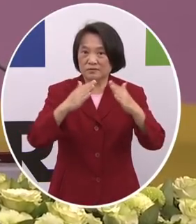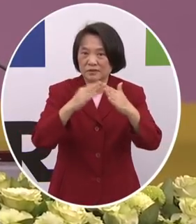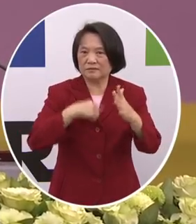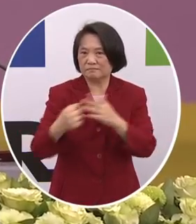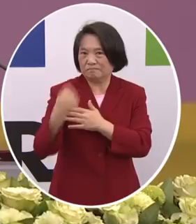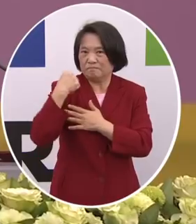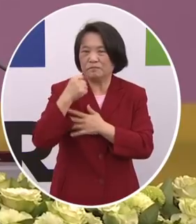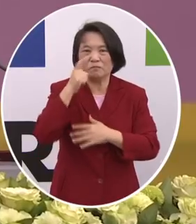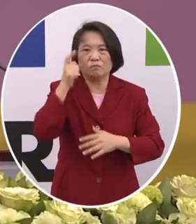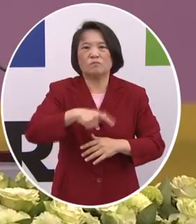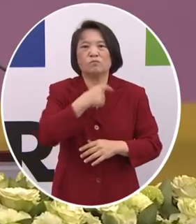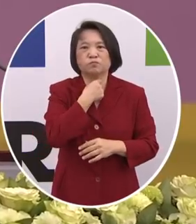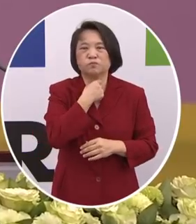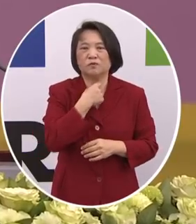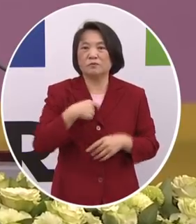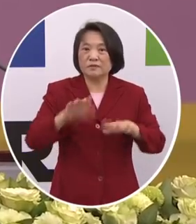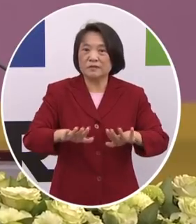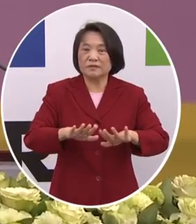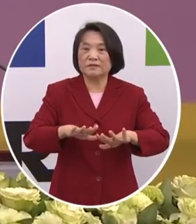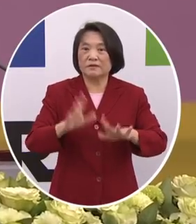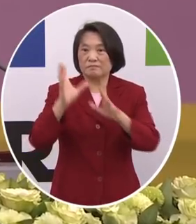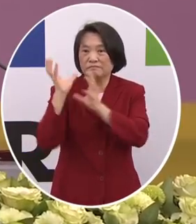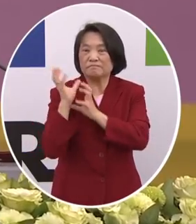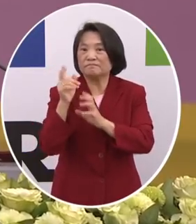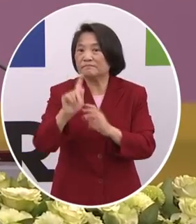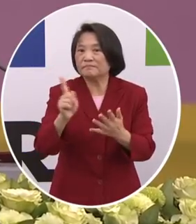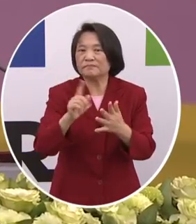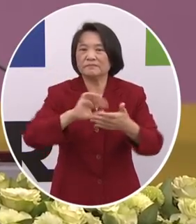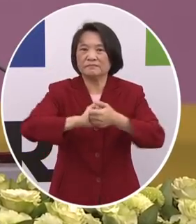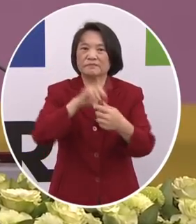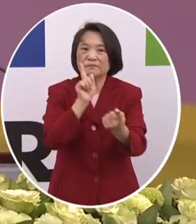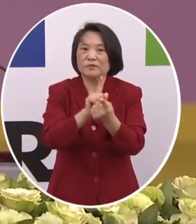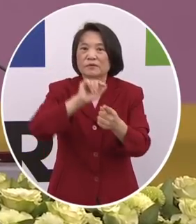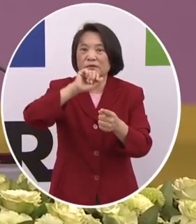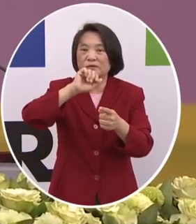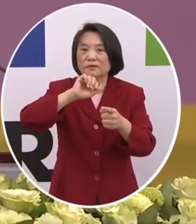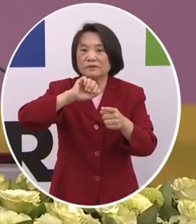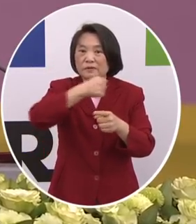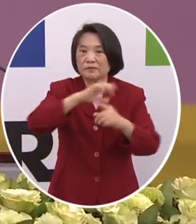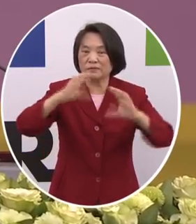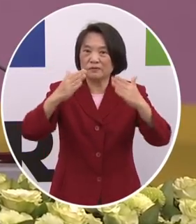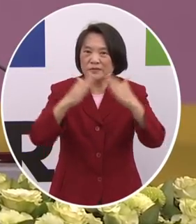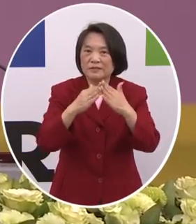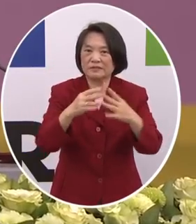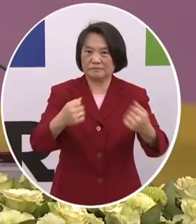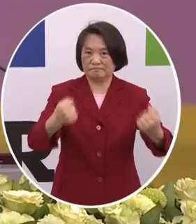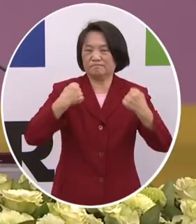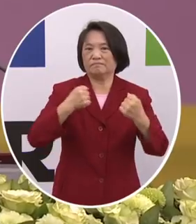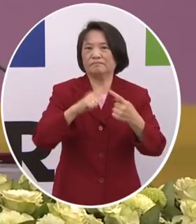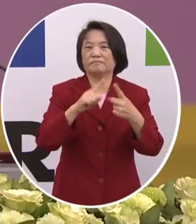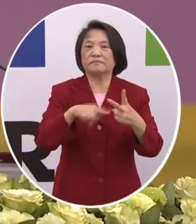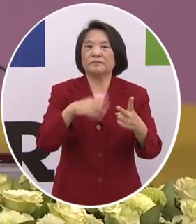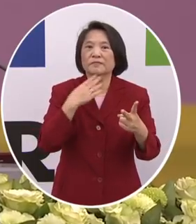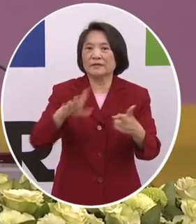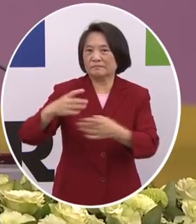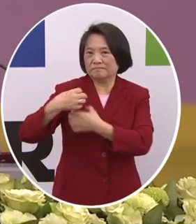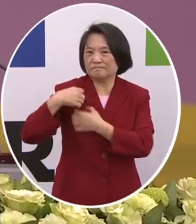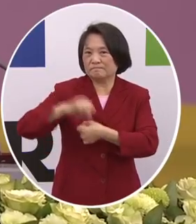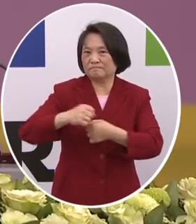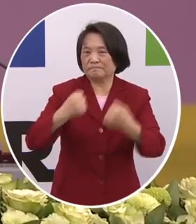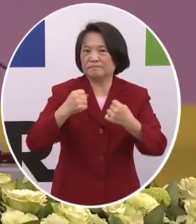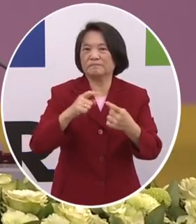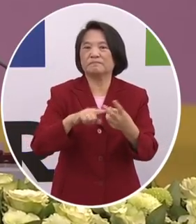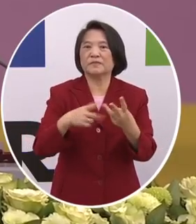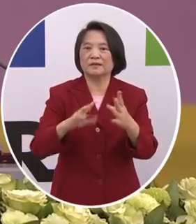所以当前最重要的任务就是强化国家安全，强化经济实力，强